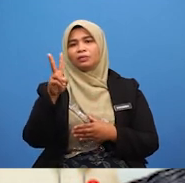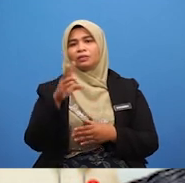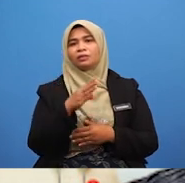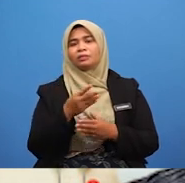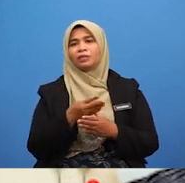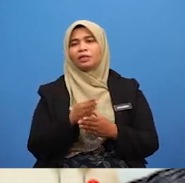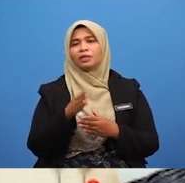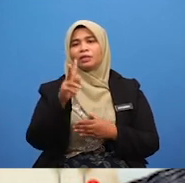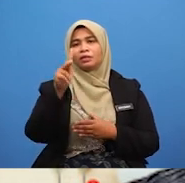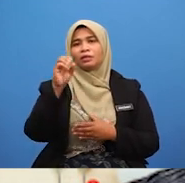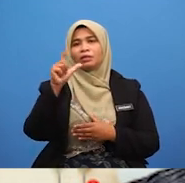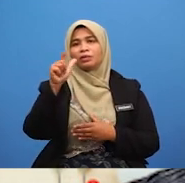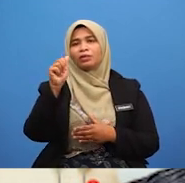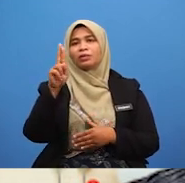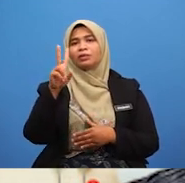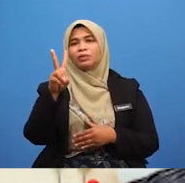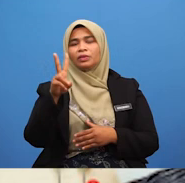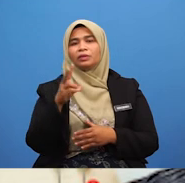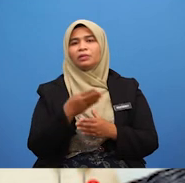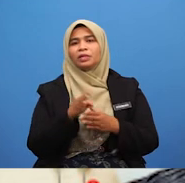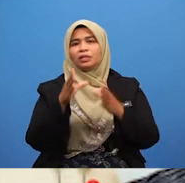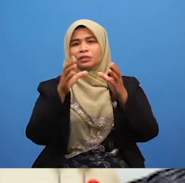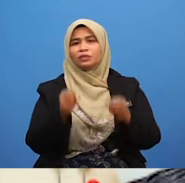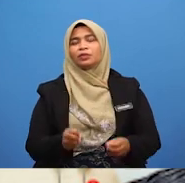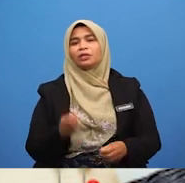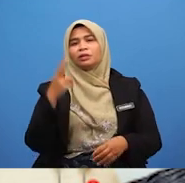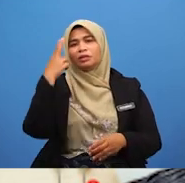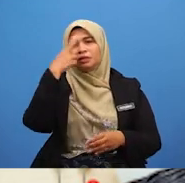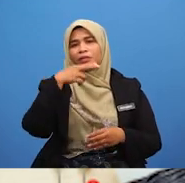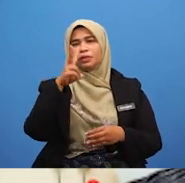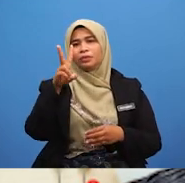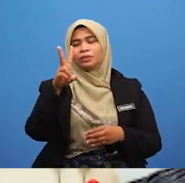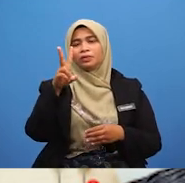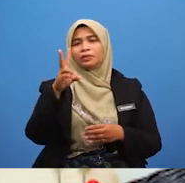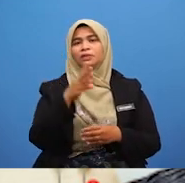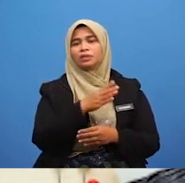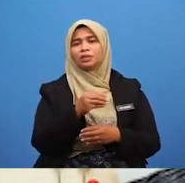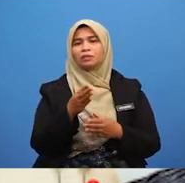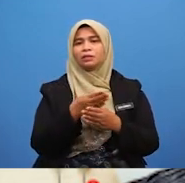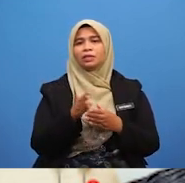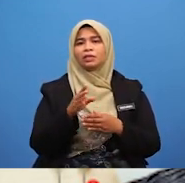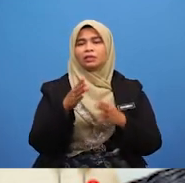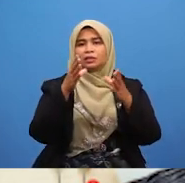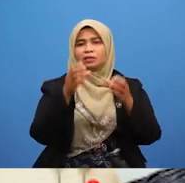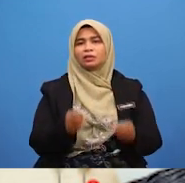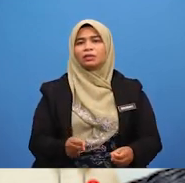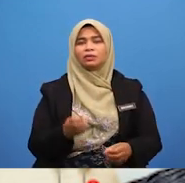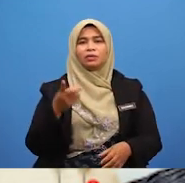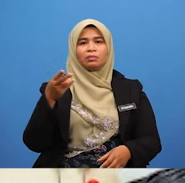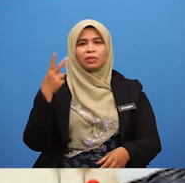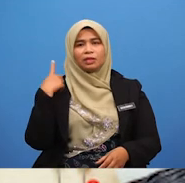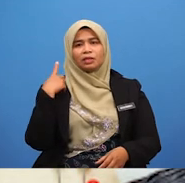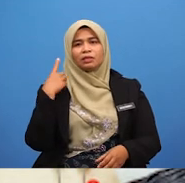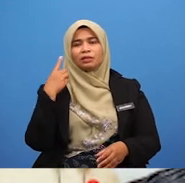kola 2 keping, bahagian seluar hadapan 2 keping dan bahagian